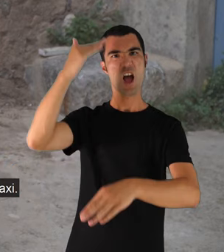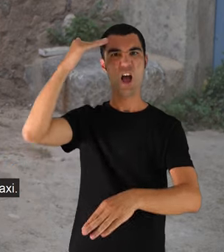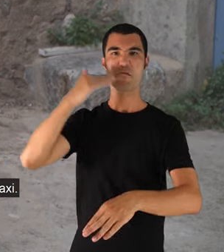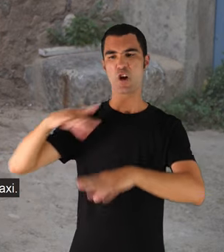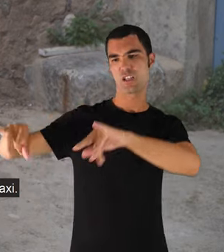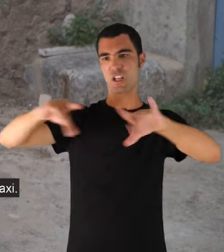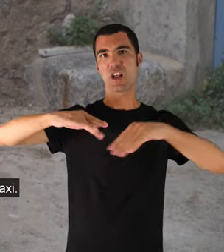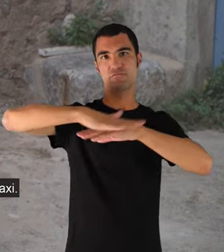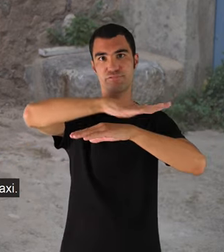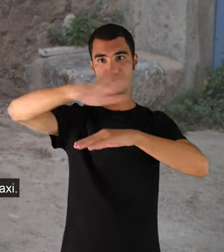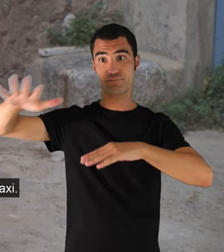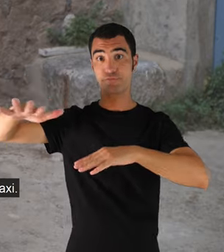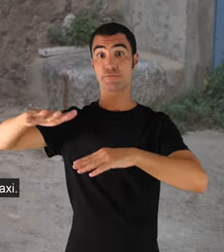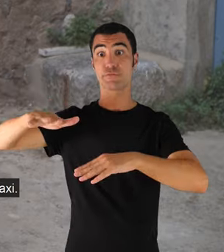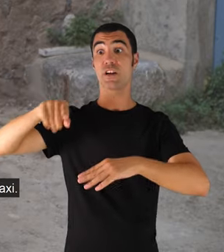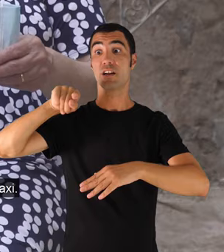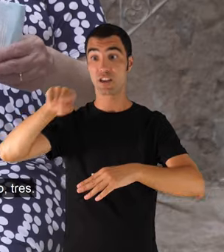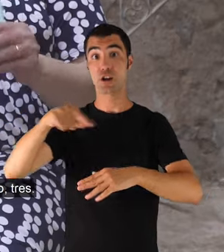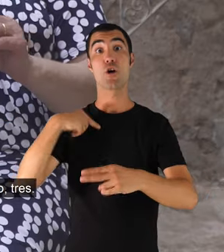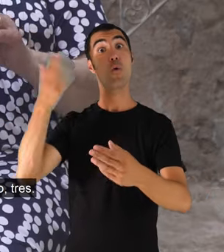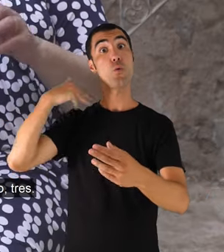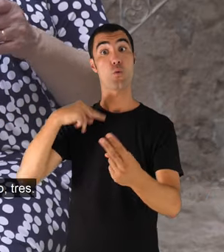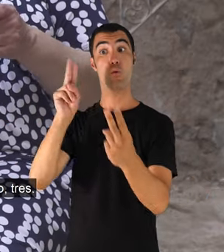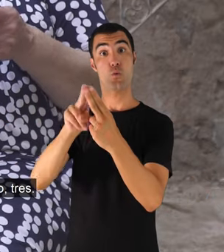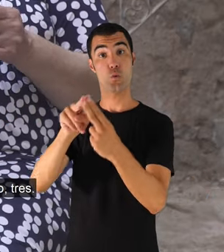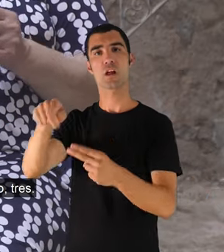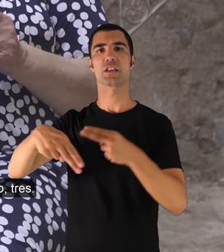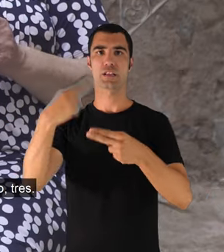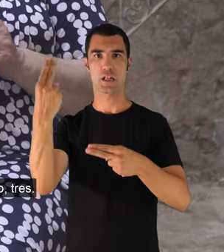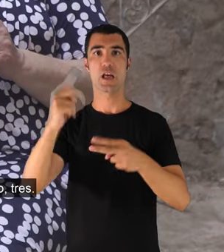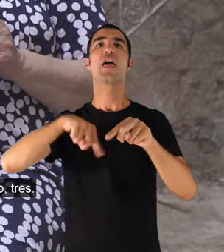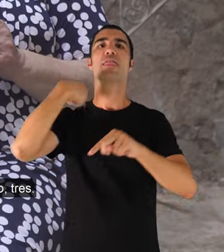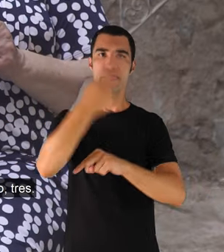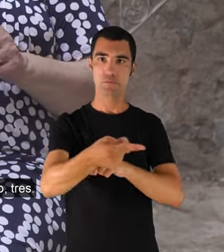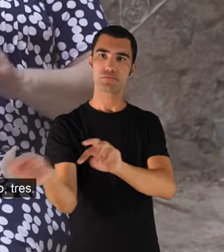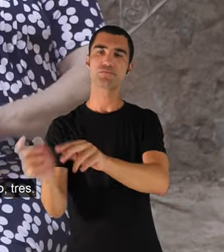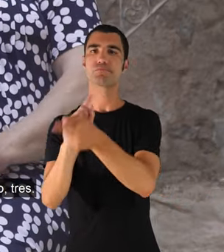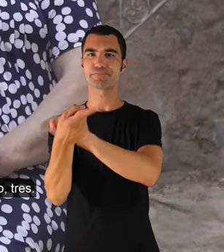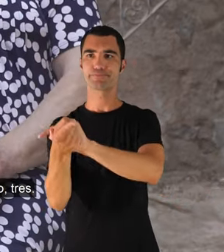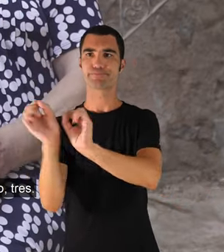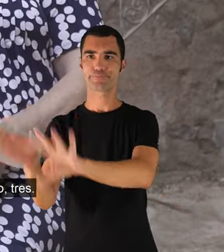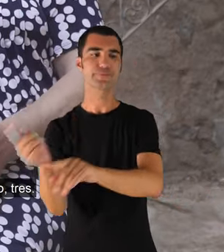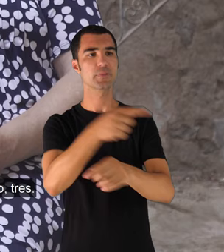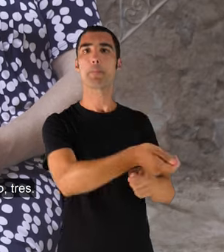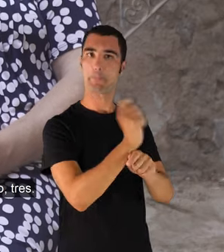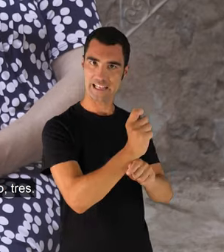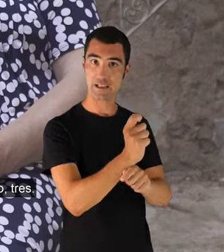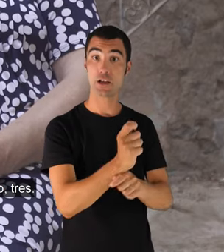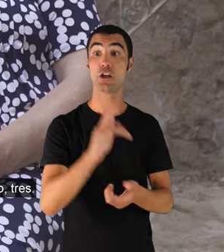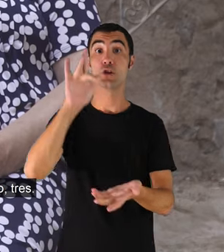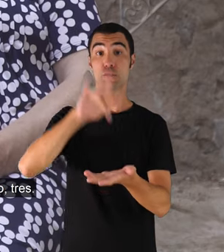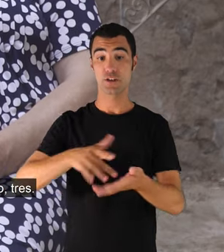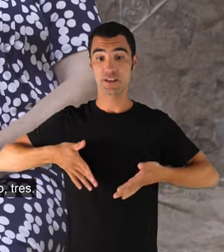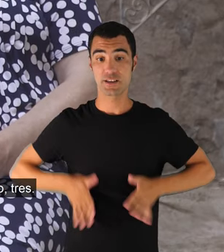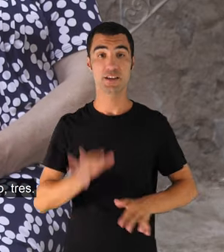Però ell, quan jo el vaig conèixer, tenia un taxi. El que després sí que va fer de pescador. Perquè després, quan tenien ja les quatre